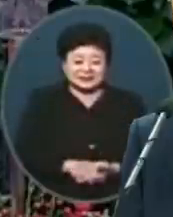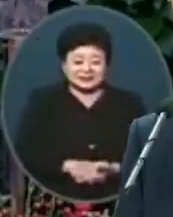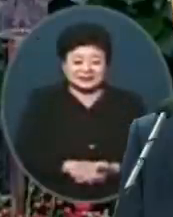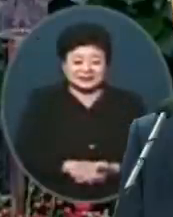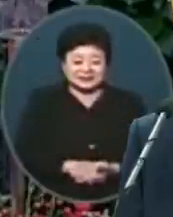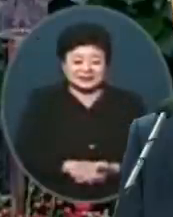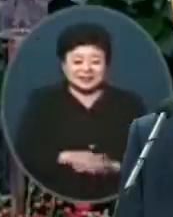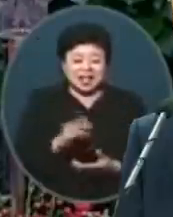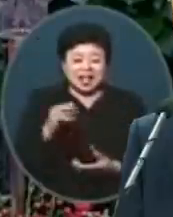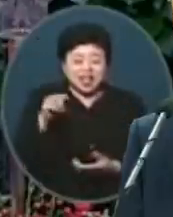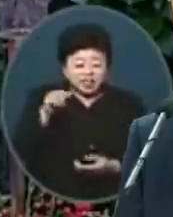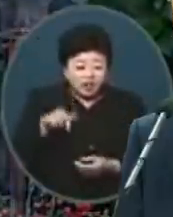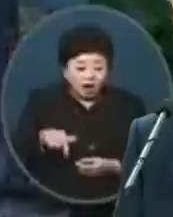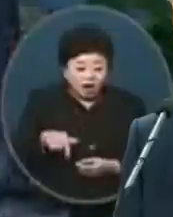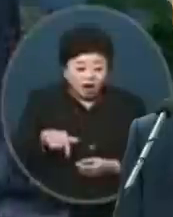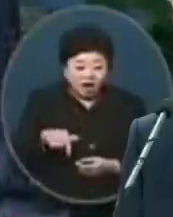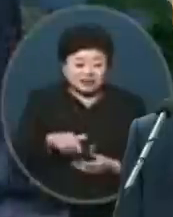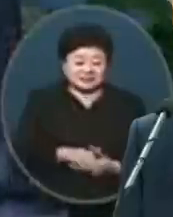덕은